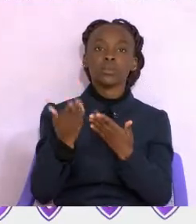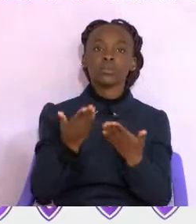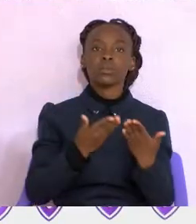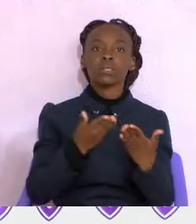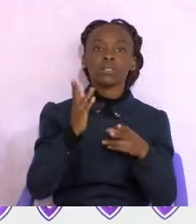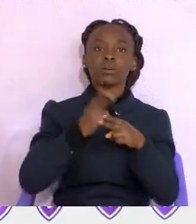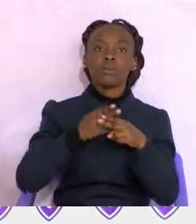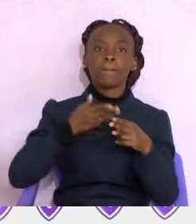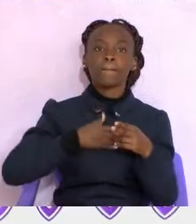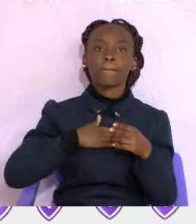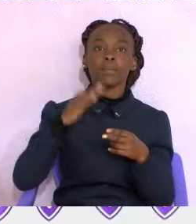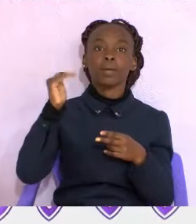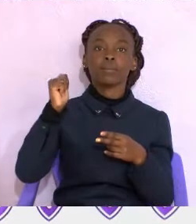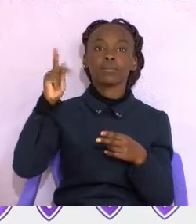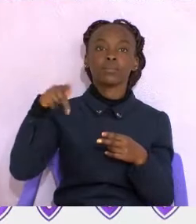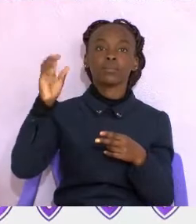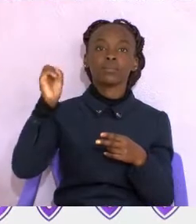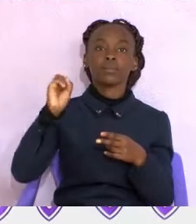yangu Apostle Pamela B na